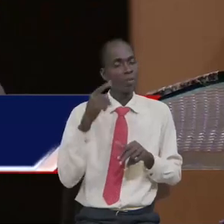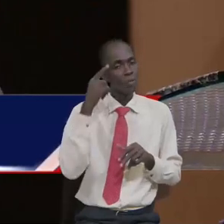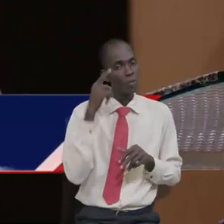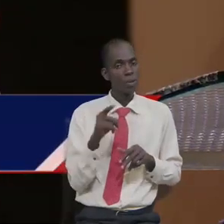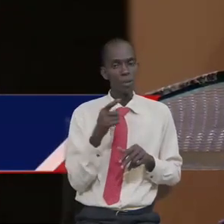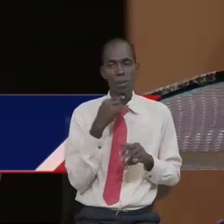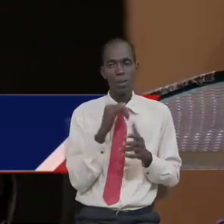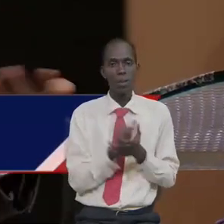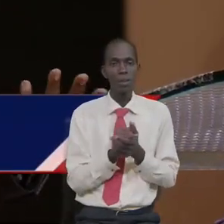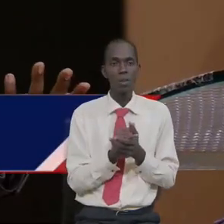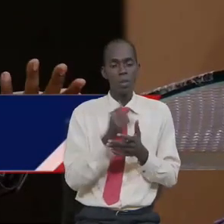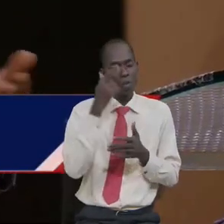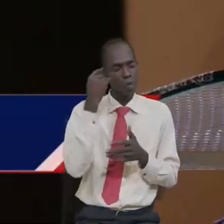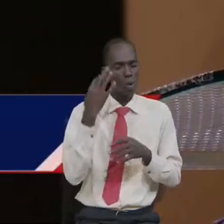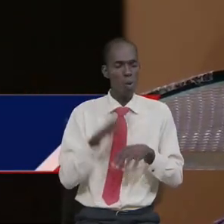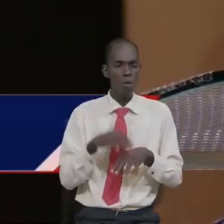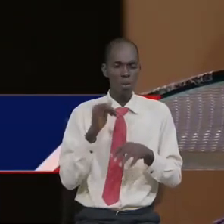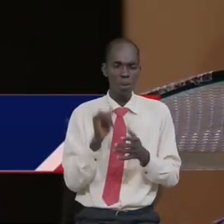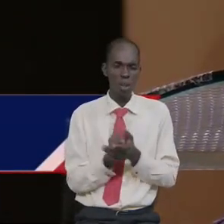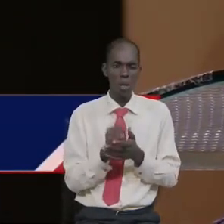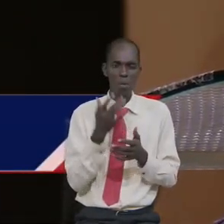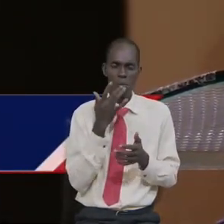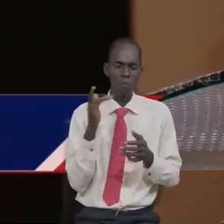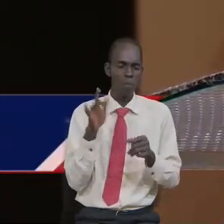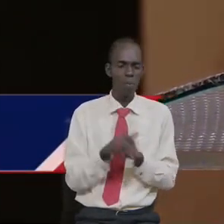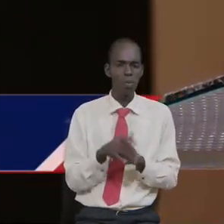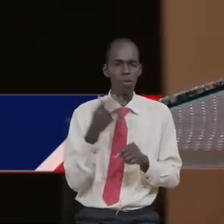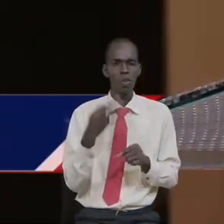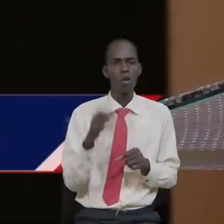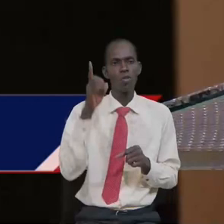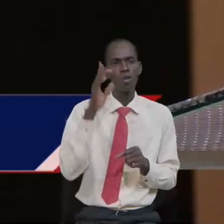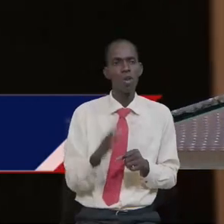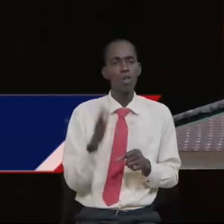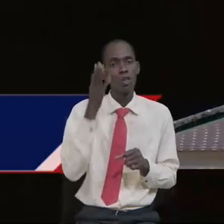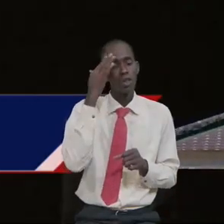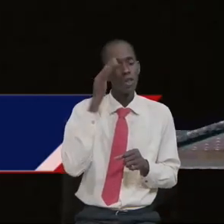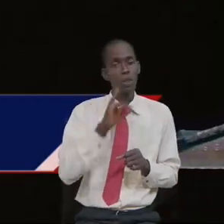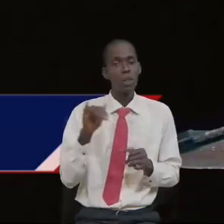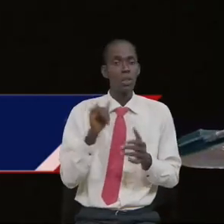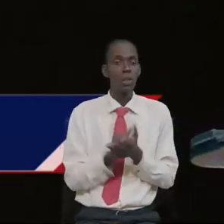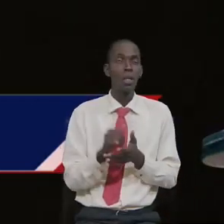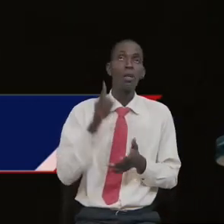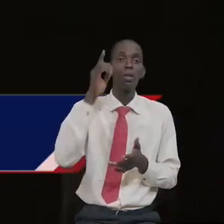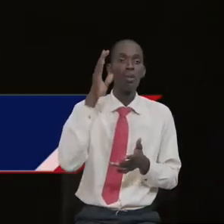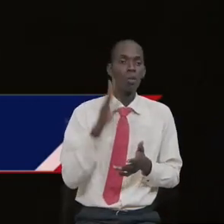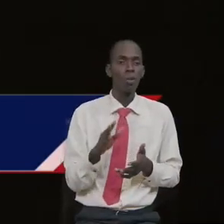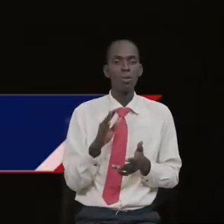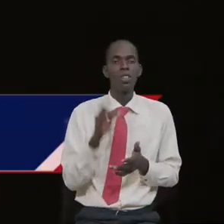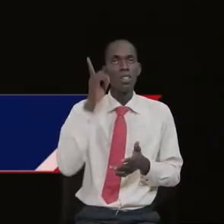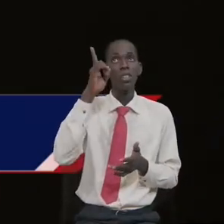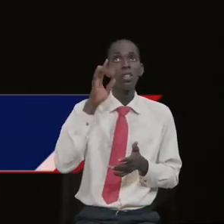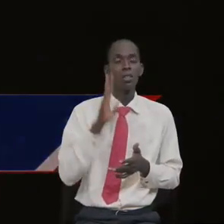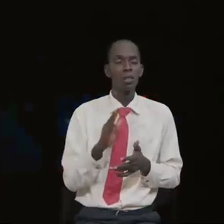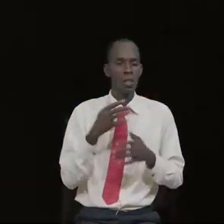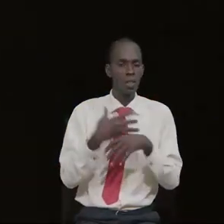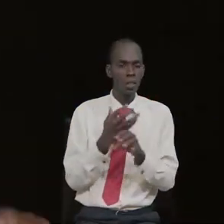En s'appuyant sur la promesse de Dieu, en dépendant de la promesse de Dieu, sachant que Dieu est le Créateur, n'est-ce pas lui qui a créé